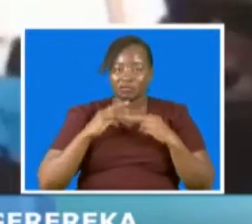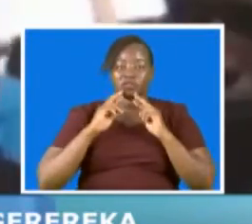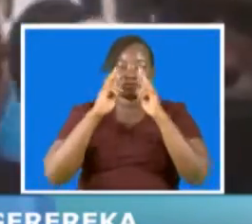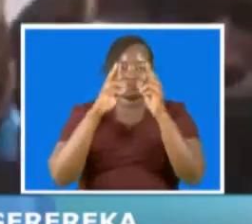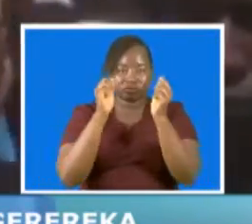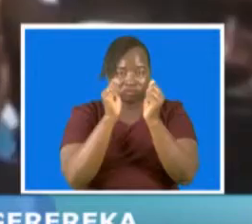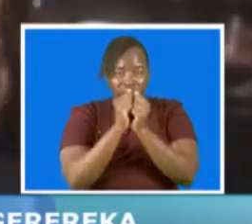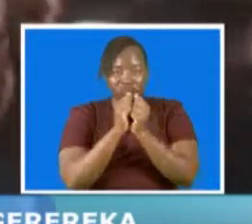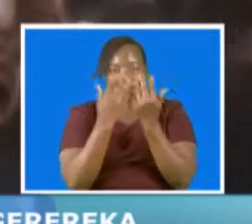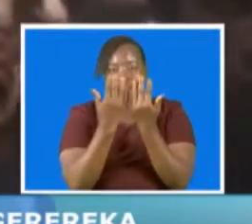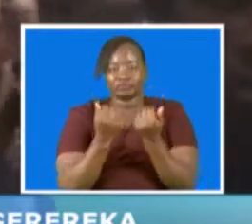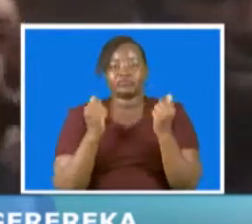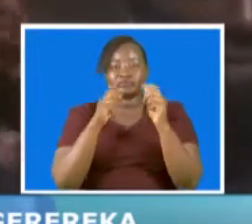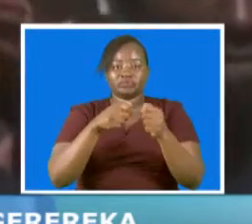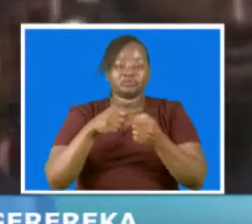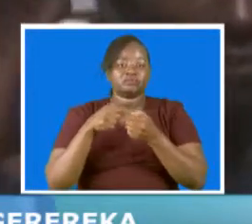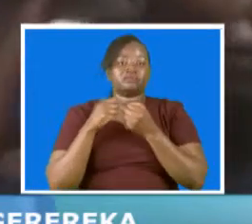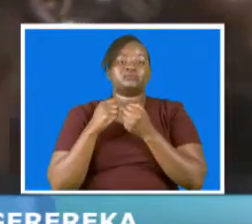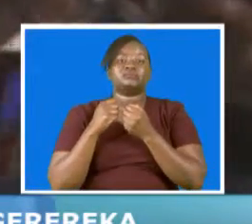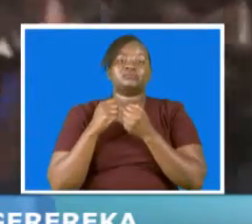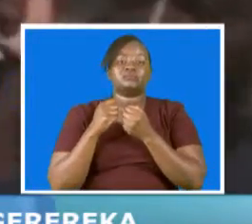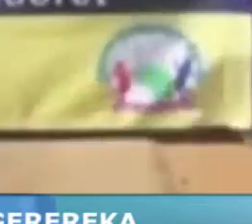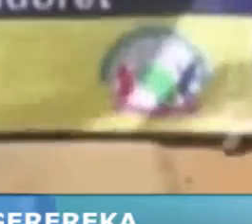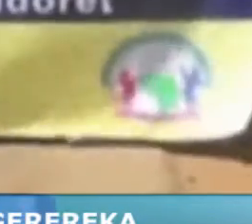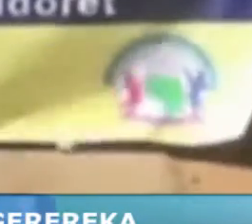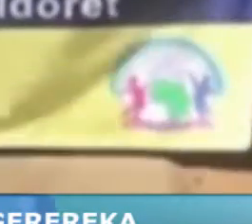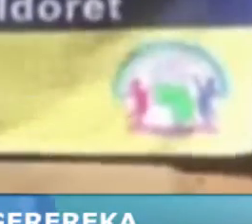ikumi cia ciana gukorwo inyitetwo kia hinya.